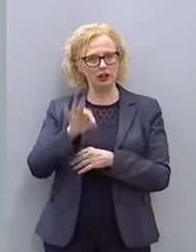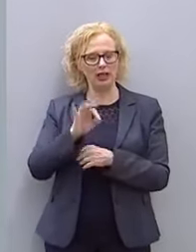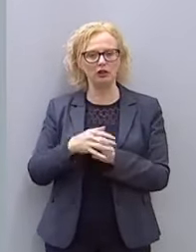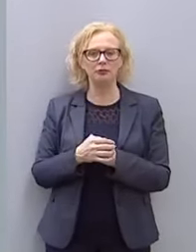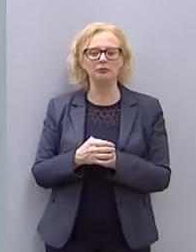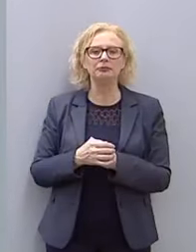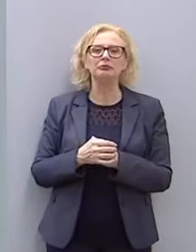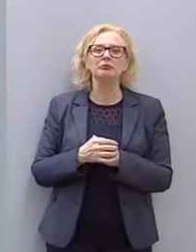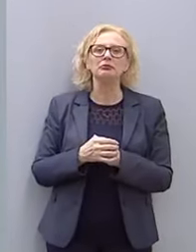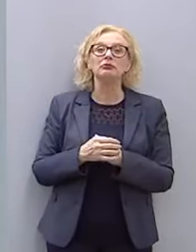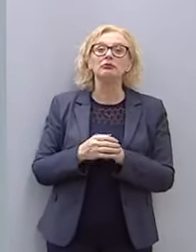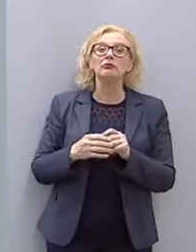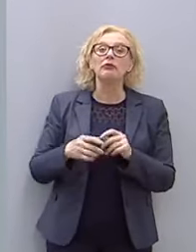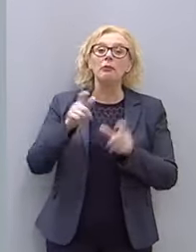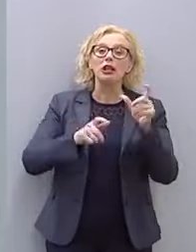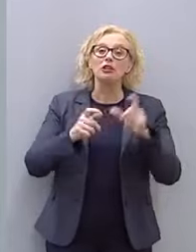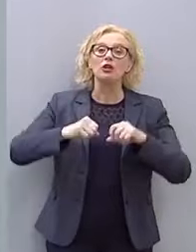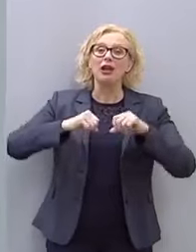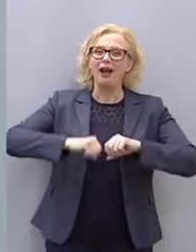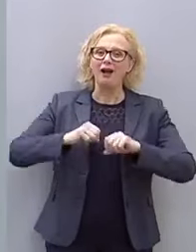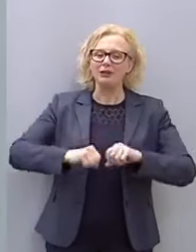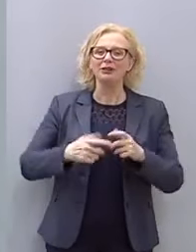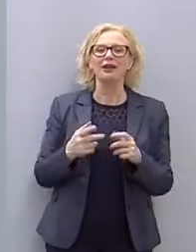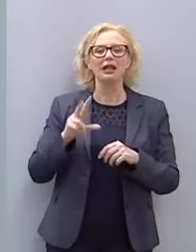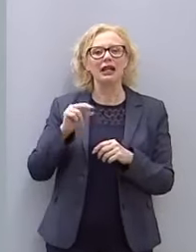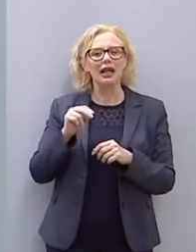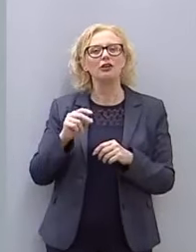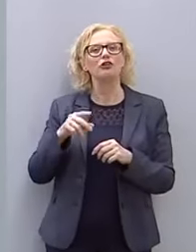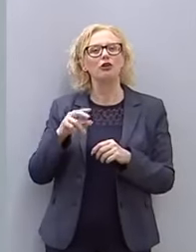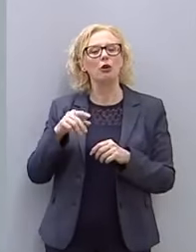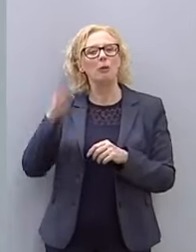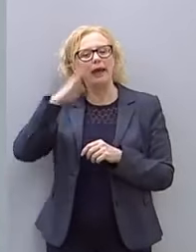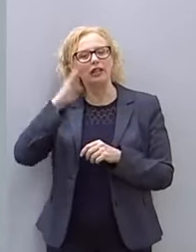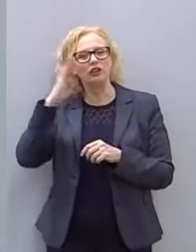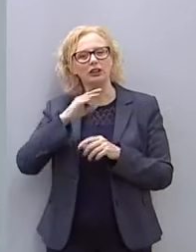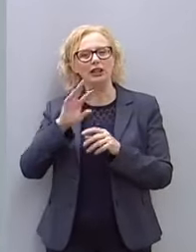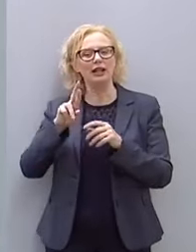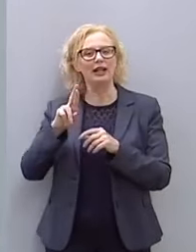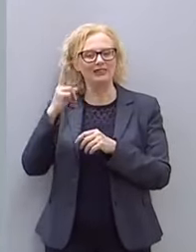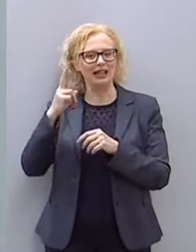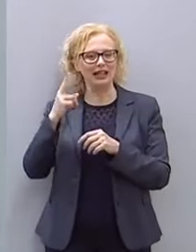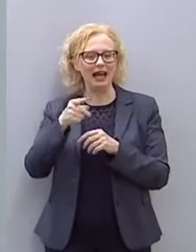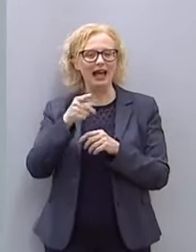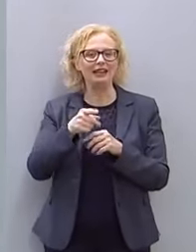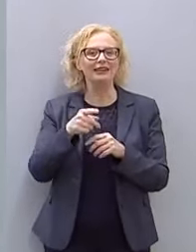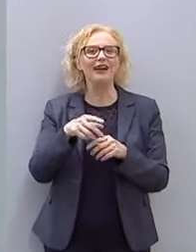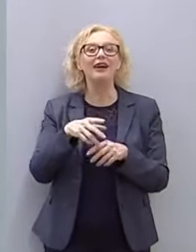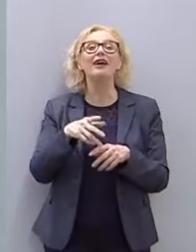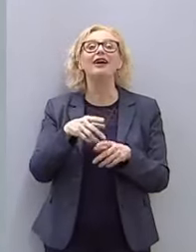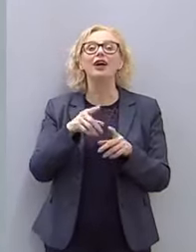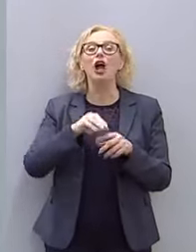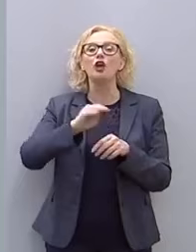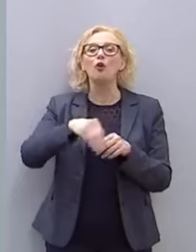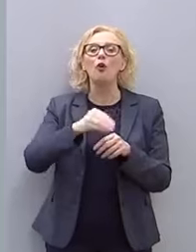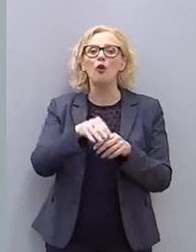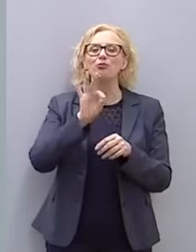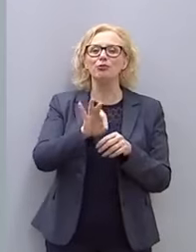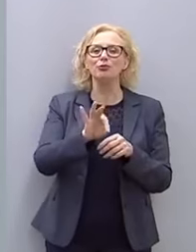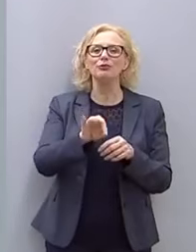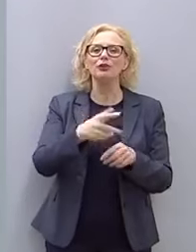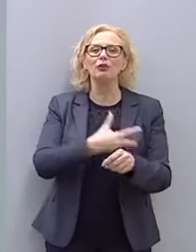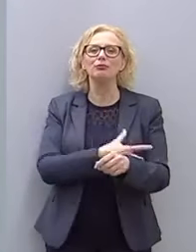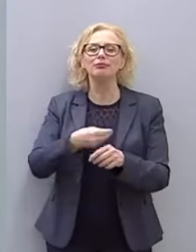residenti del comune di trento pergine riva del garda il prelievo verrà eseguito nei punti prelievo dell'azienda sanitaria mentre